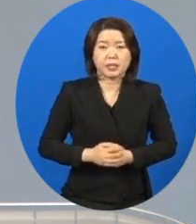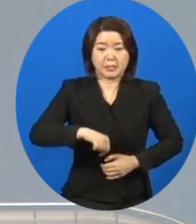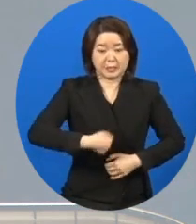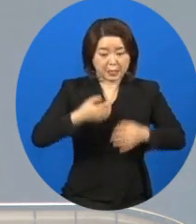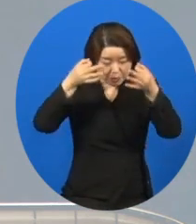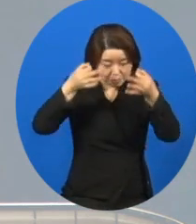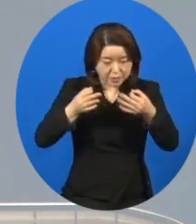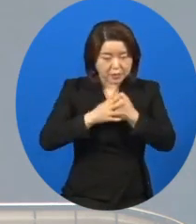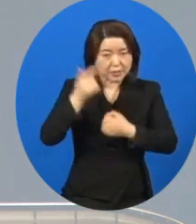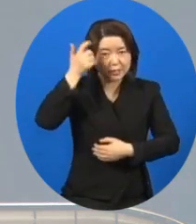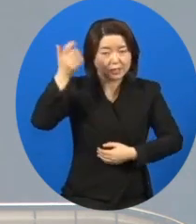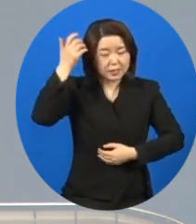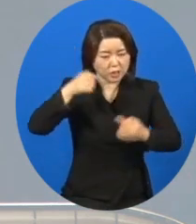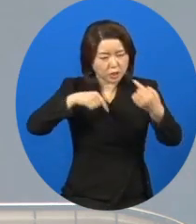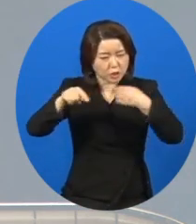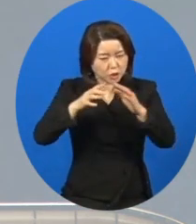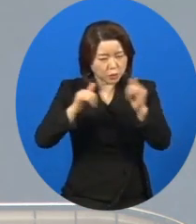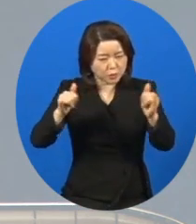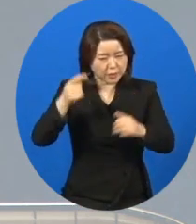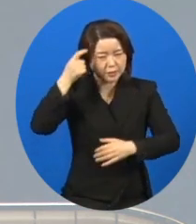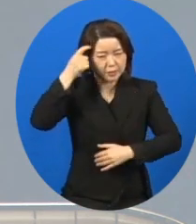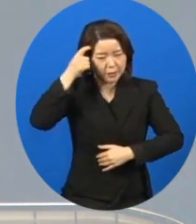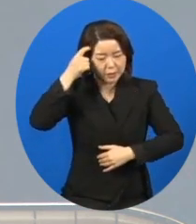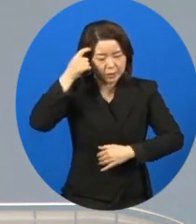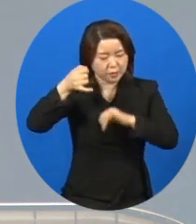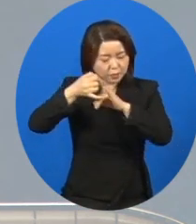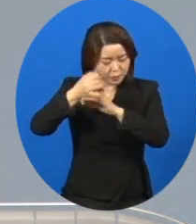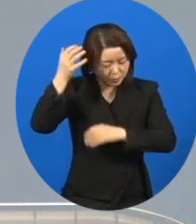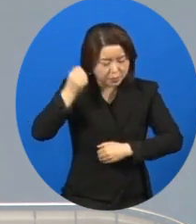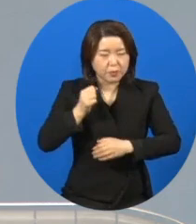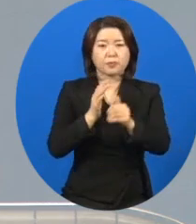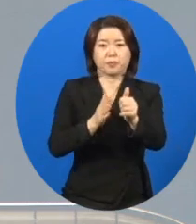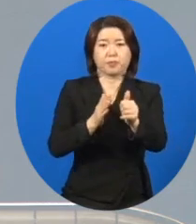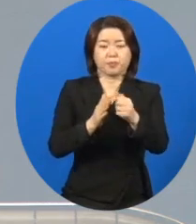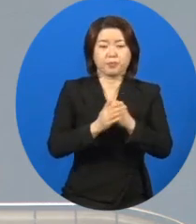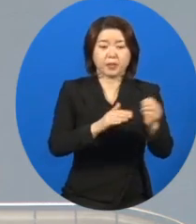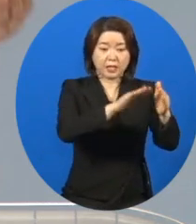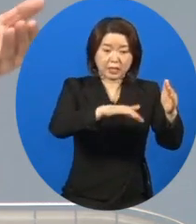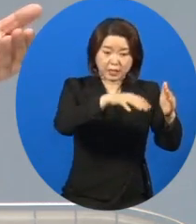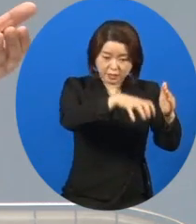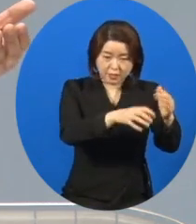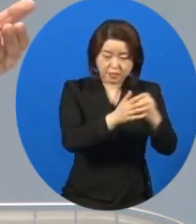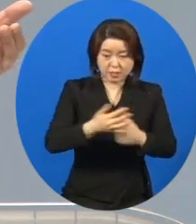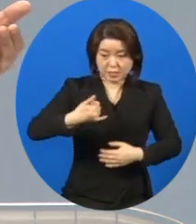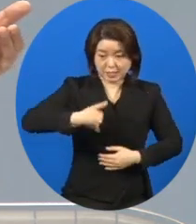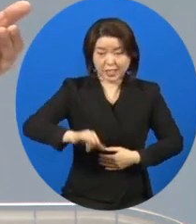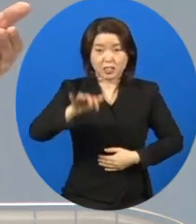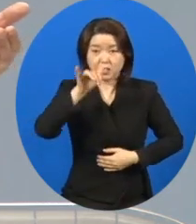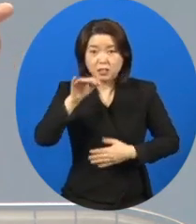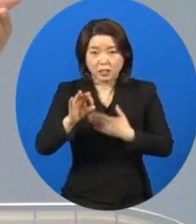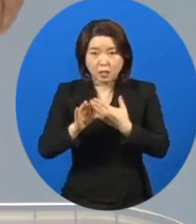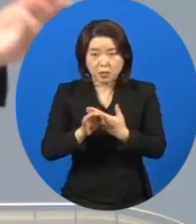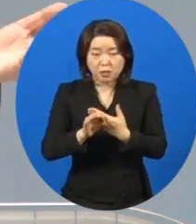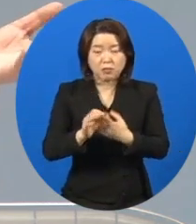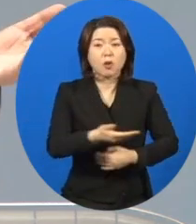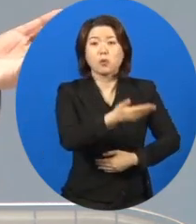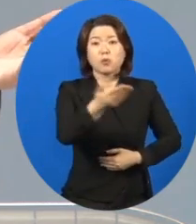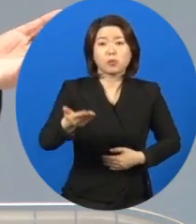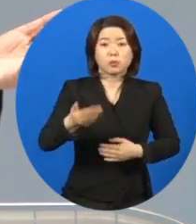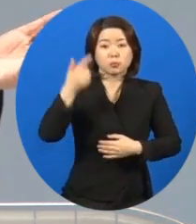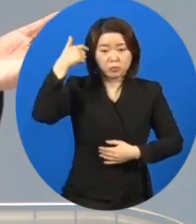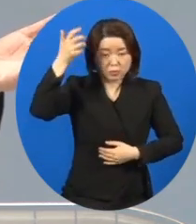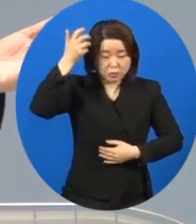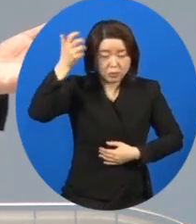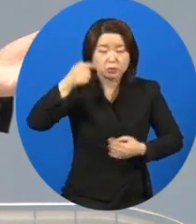여러분 스스로도 영적인 지도자라는 사실을 명심해야 합니다. 가정에서 자녀들이 있다면 여러분은